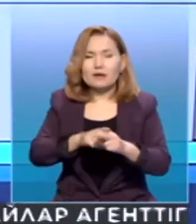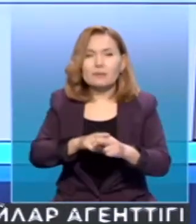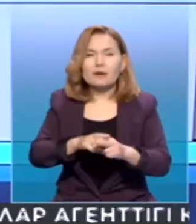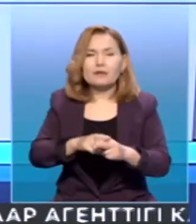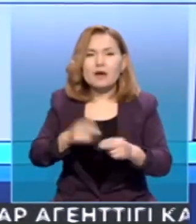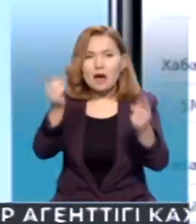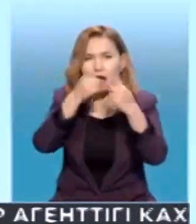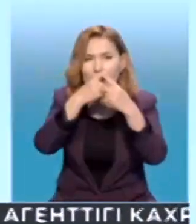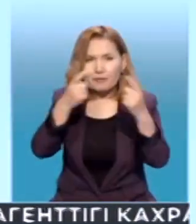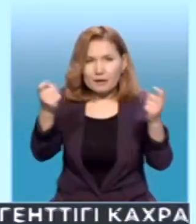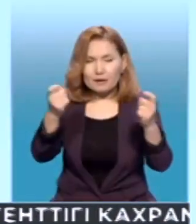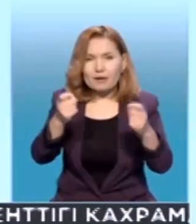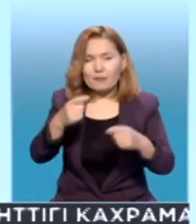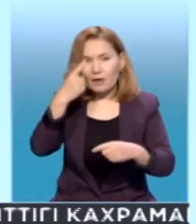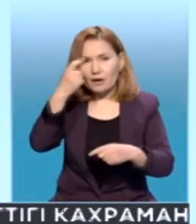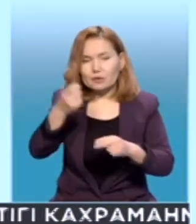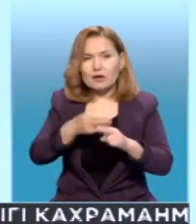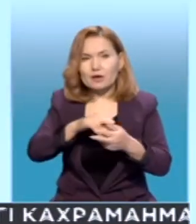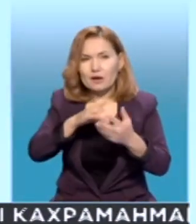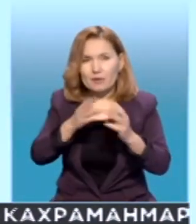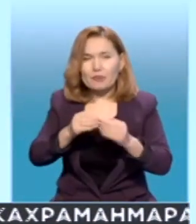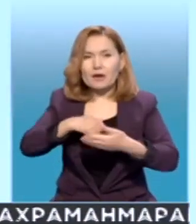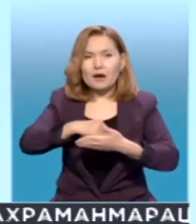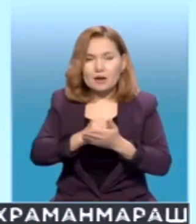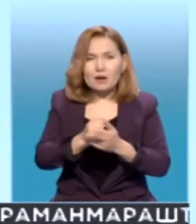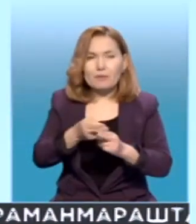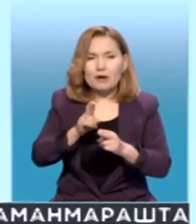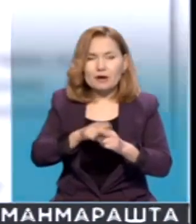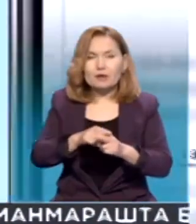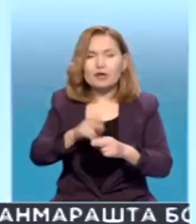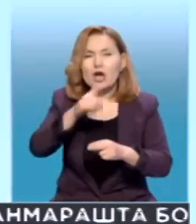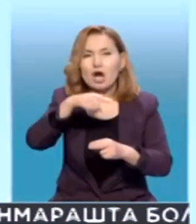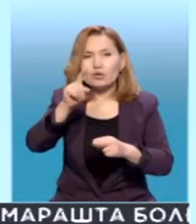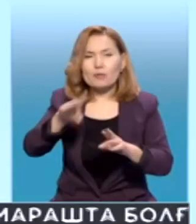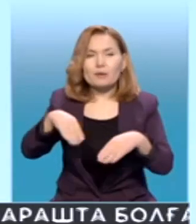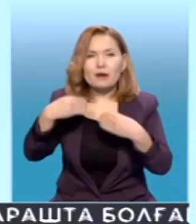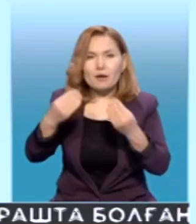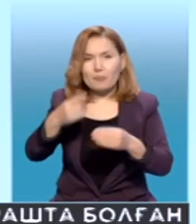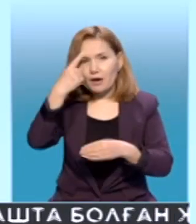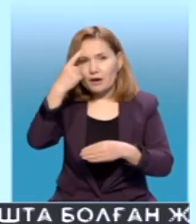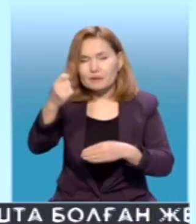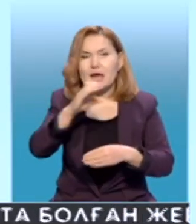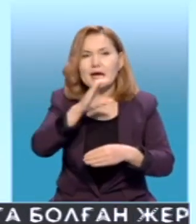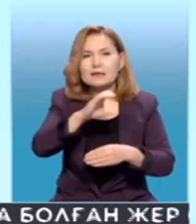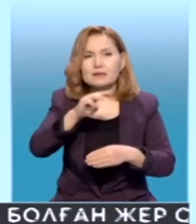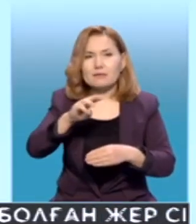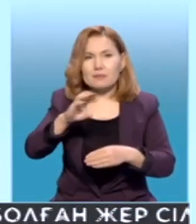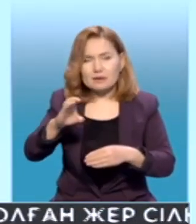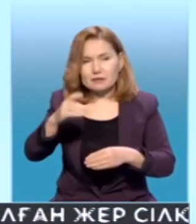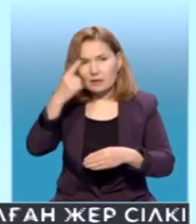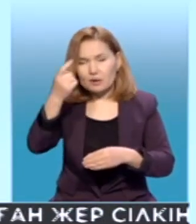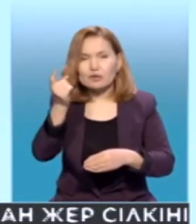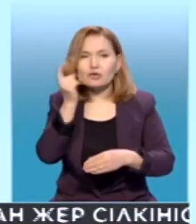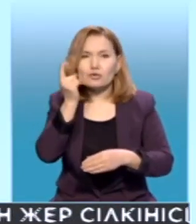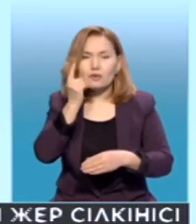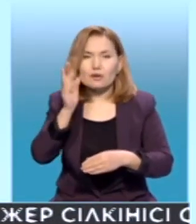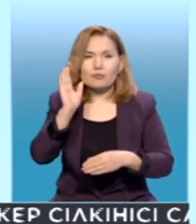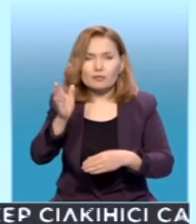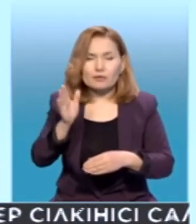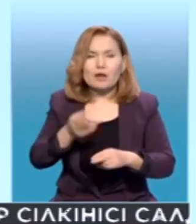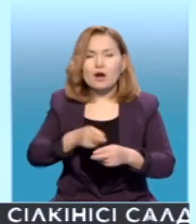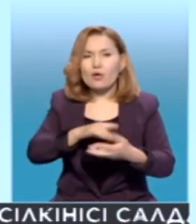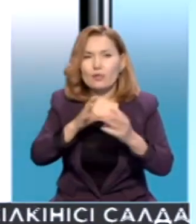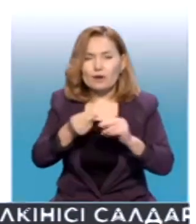алуға келісім бересіз. Өтініштің қабылданғаны және кезек номерінің берілгені туралы хабарлама SMS арқылы немесе электронды поштаңызға